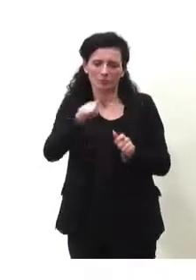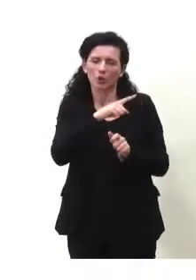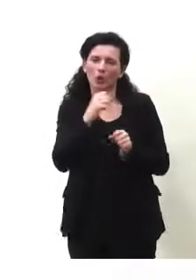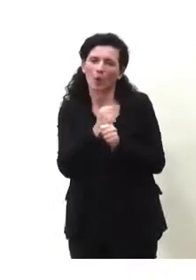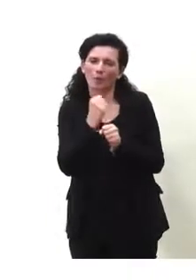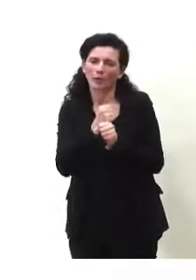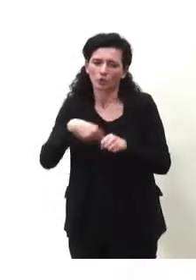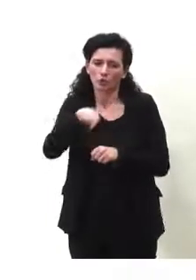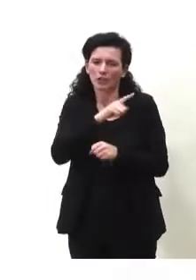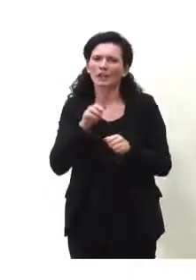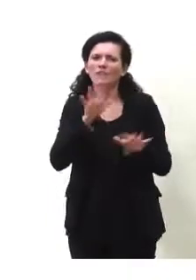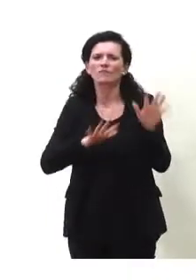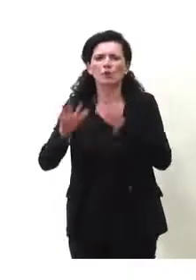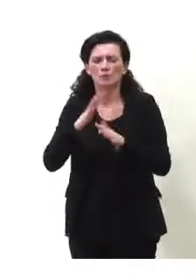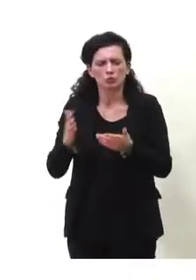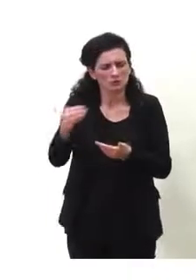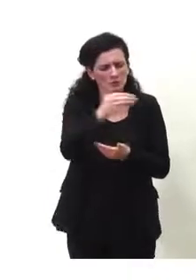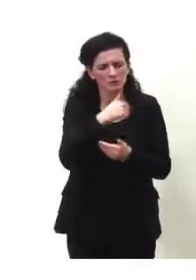raccogliere queste informazioni.